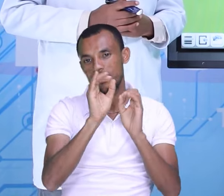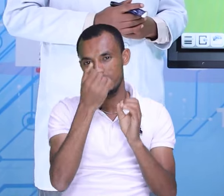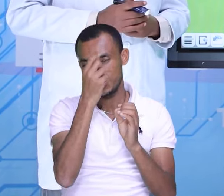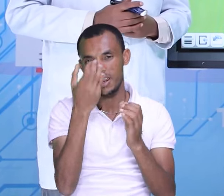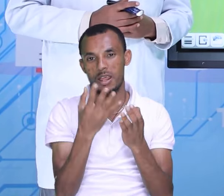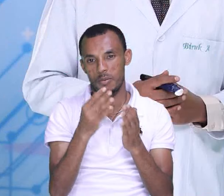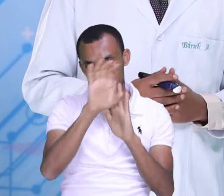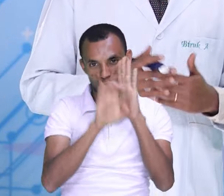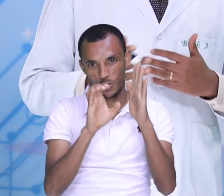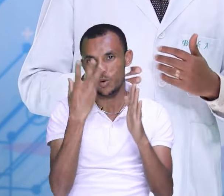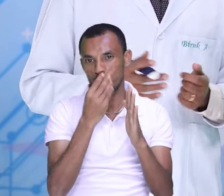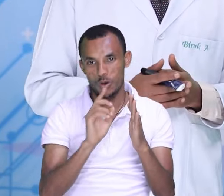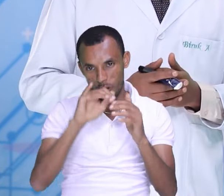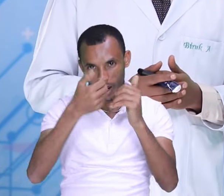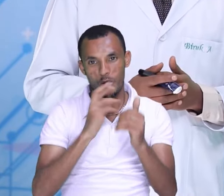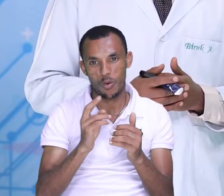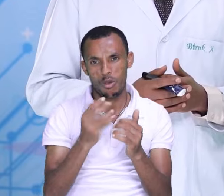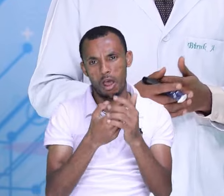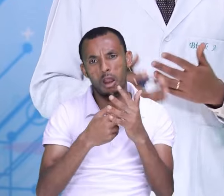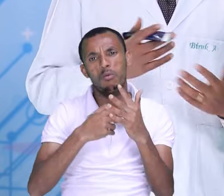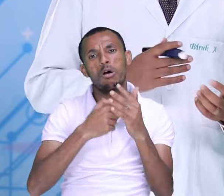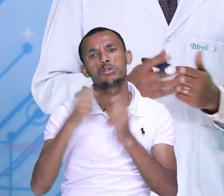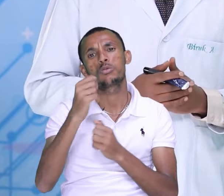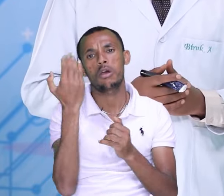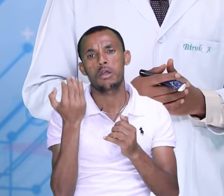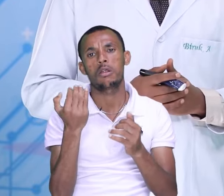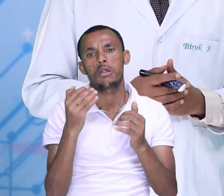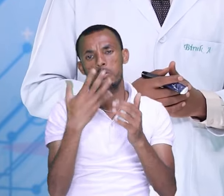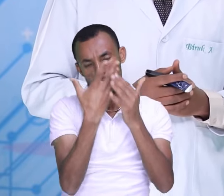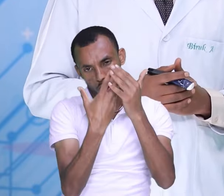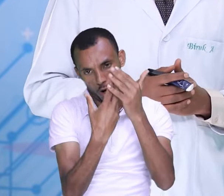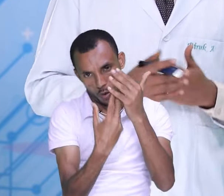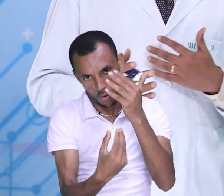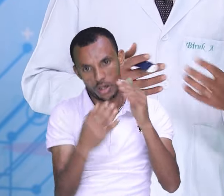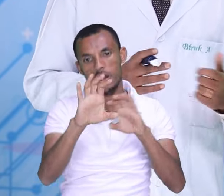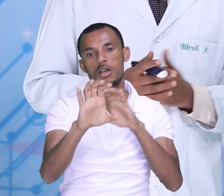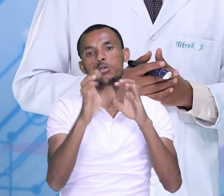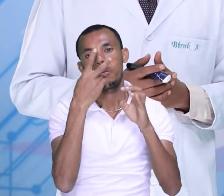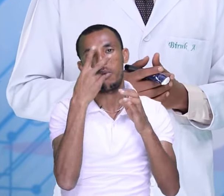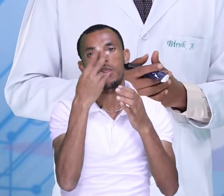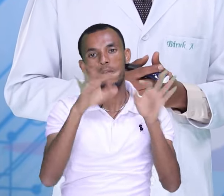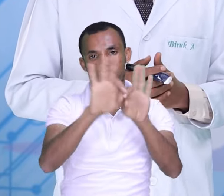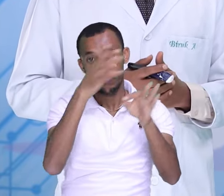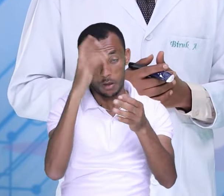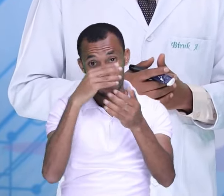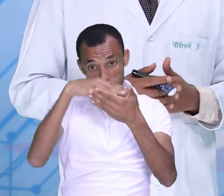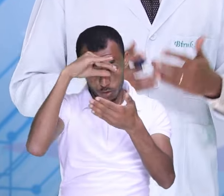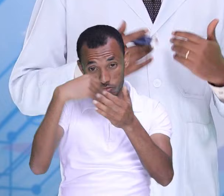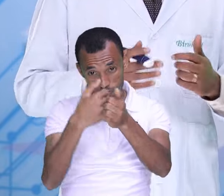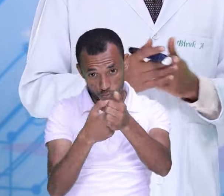ሌሰኑ እየደላችሁ ነው? ስለዚህ ያመለጣችሁ ነገር ካለ ደግሞ ዳውንሎድ እያደረጋችሁ ማየት ይኖርባችኋል። ምክንያቱም ትምህርቱ ተከታታይ